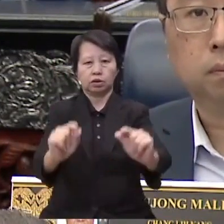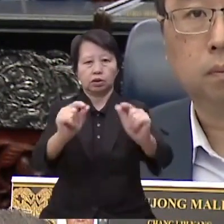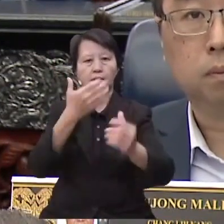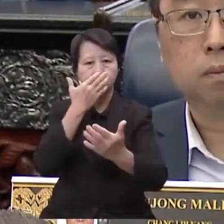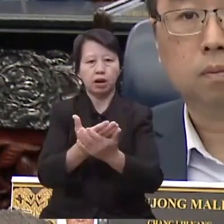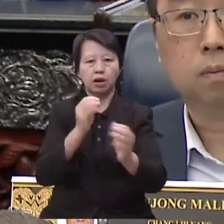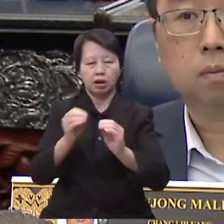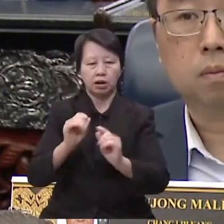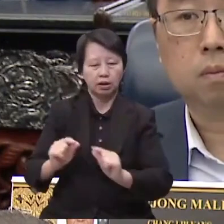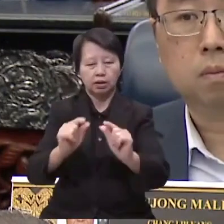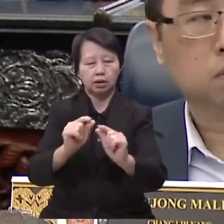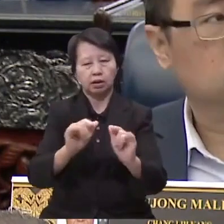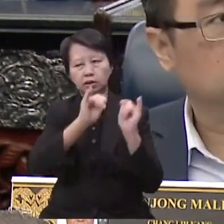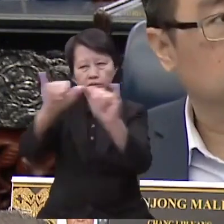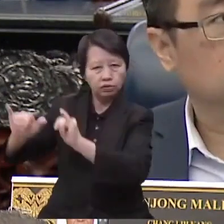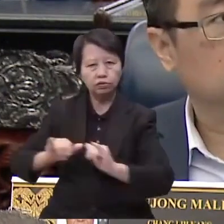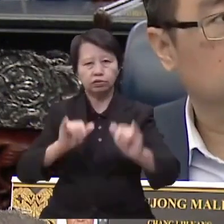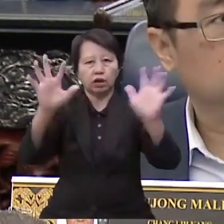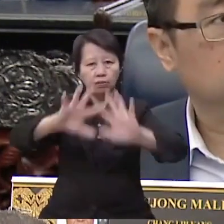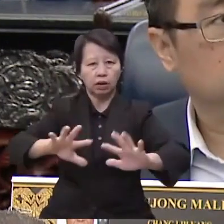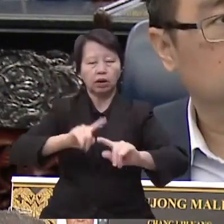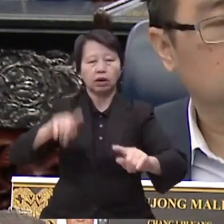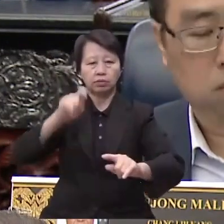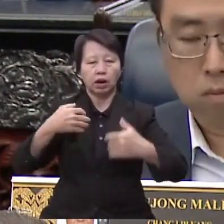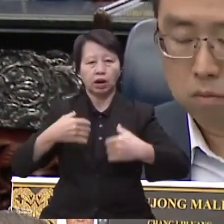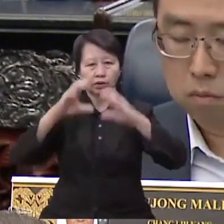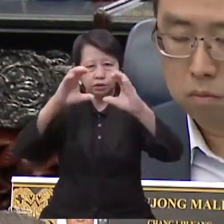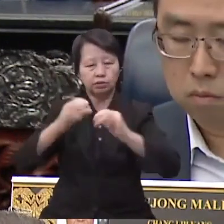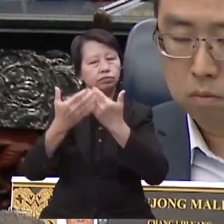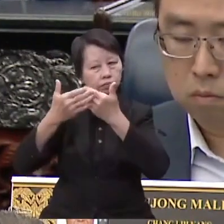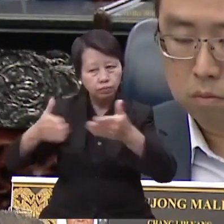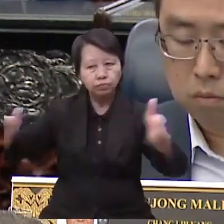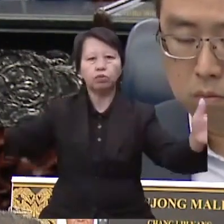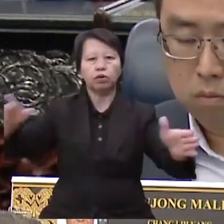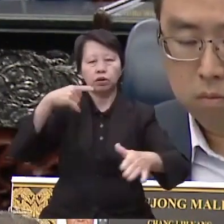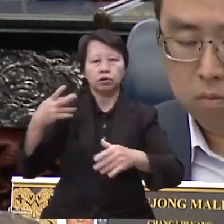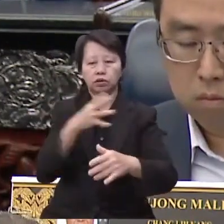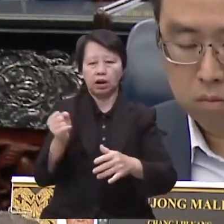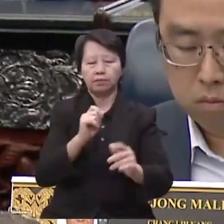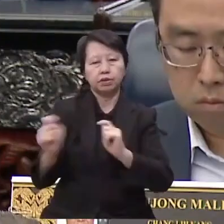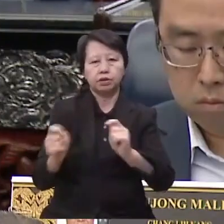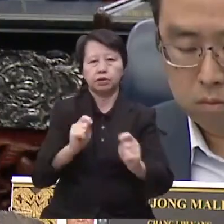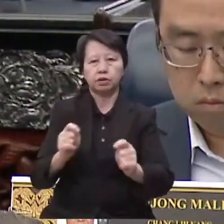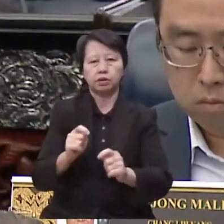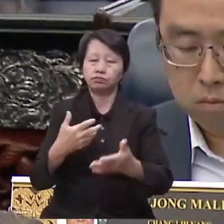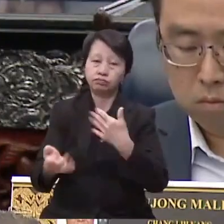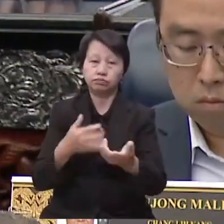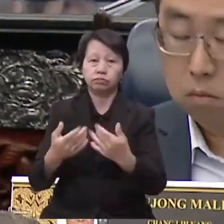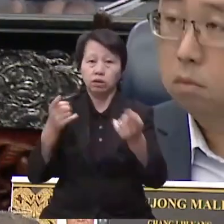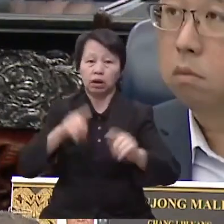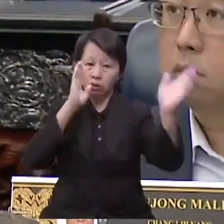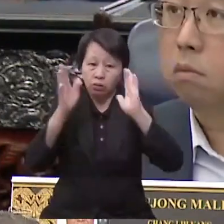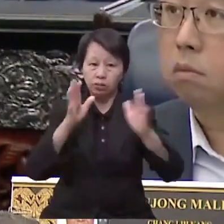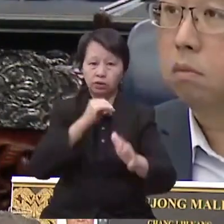apabila kita bergerak bersama tetapi perlu ada pendekatan yang lebih terbuka untuk kita ambil tindakan ya tidak kira kalau berlaku di